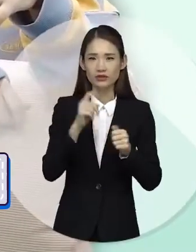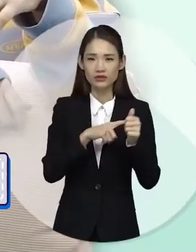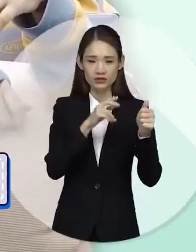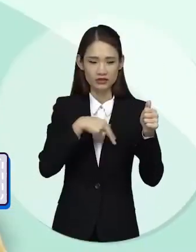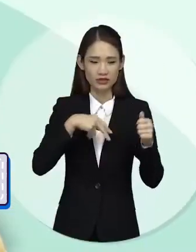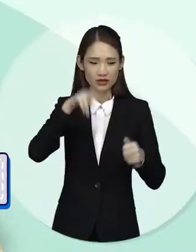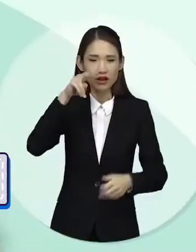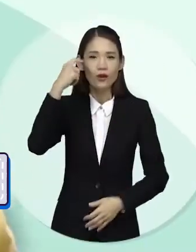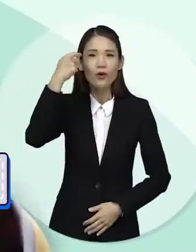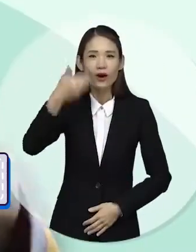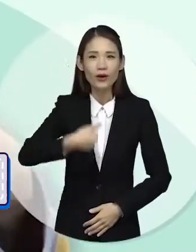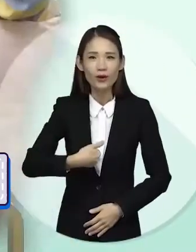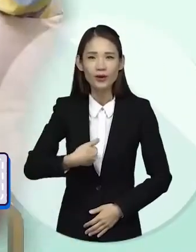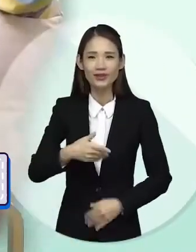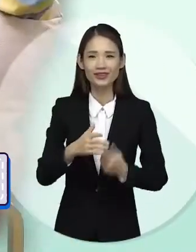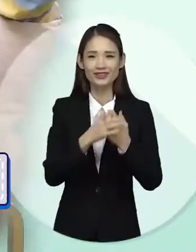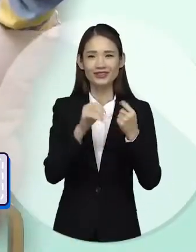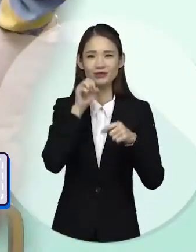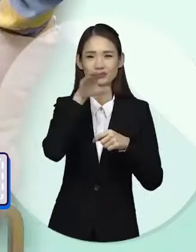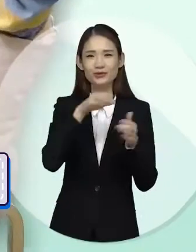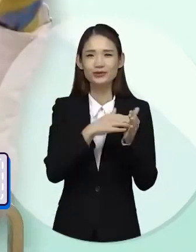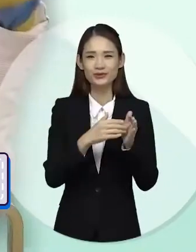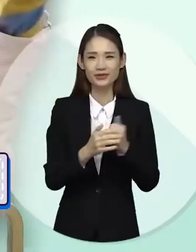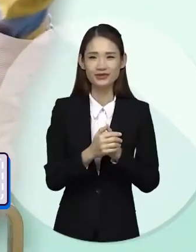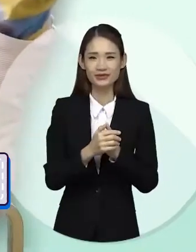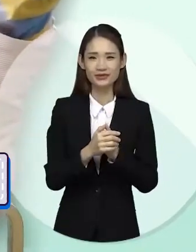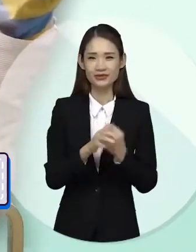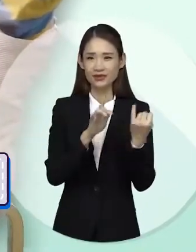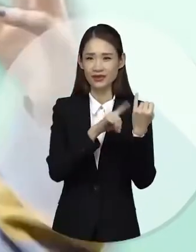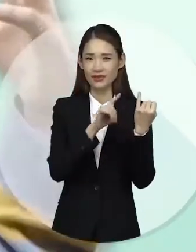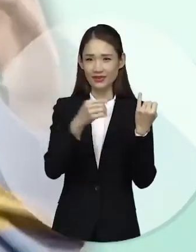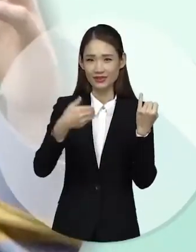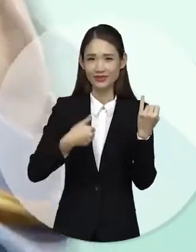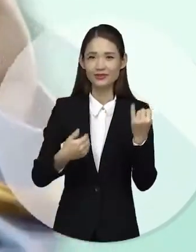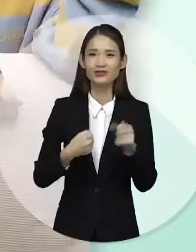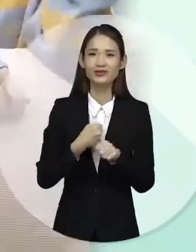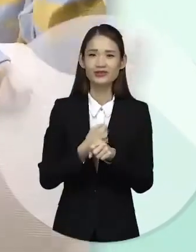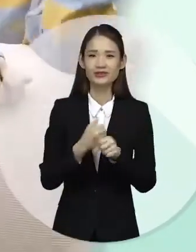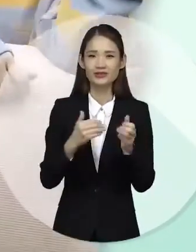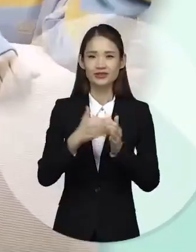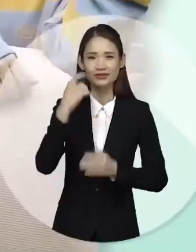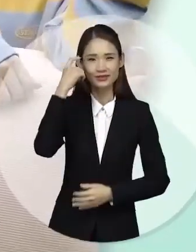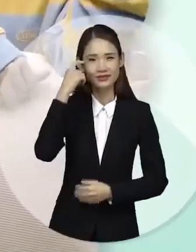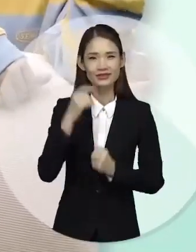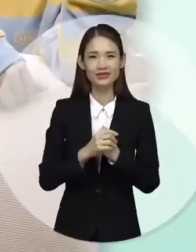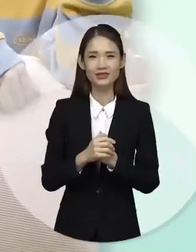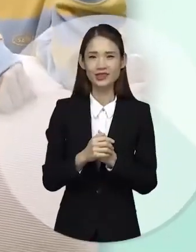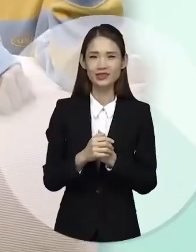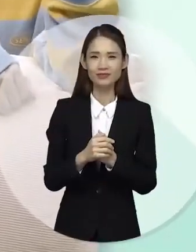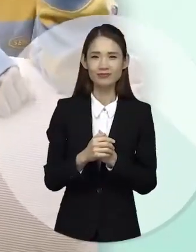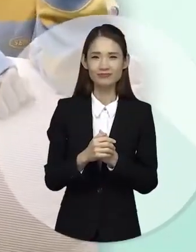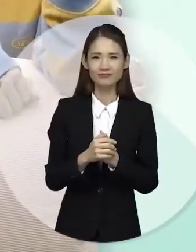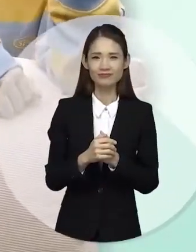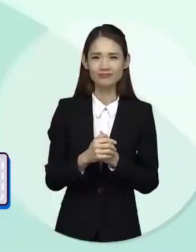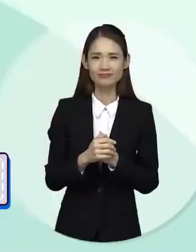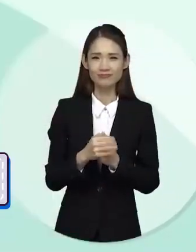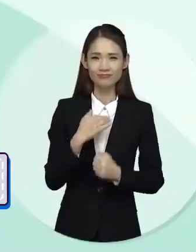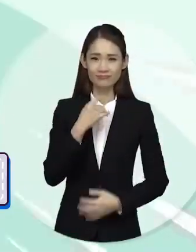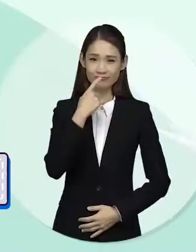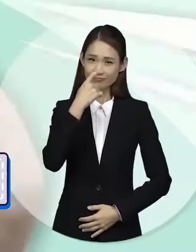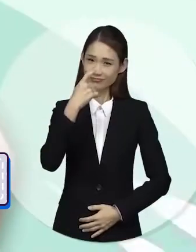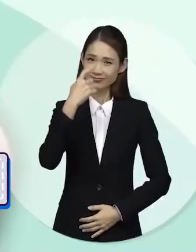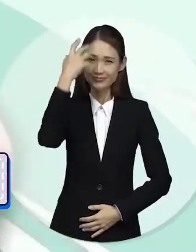그 사람한테 뭘 봐 이러는 거예요. 그래서 나는 얘가 뭐 하는 짓이지? 이렇게 생각을 했는데